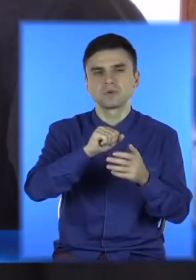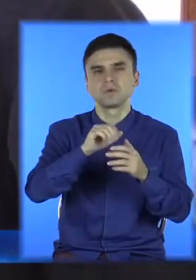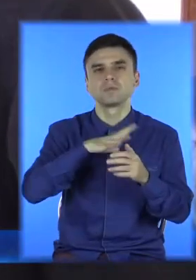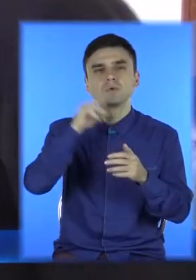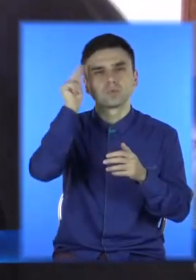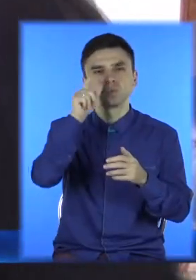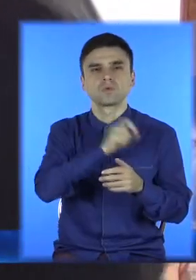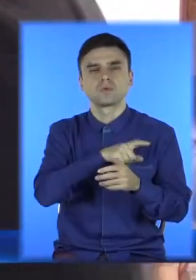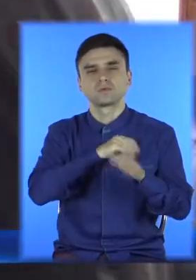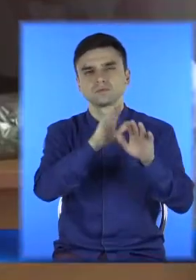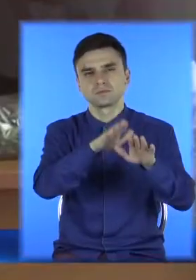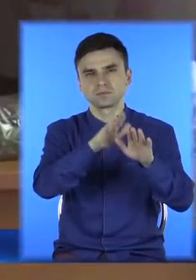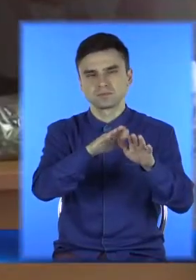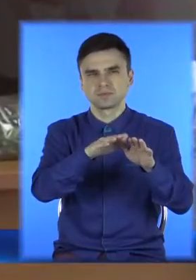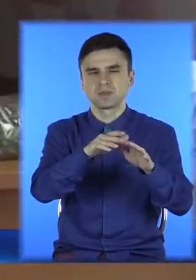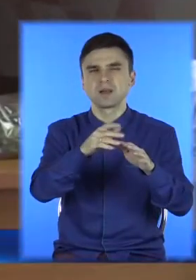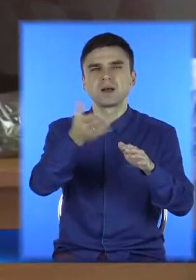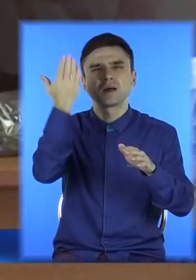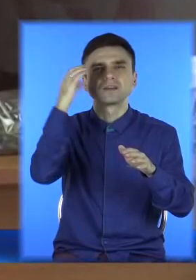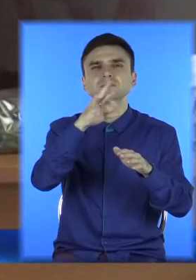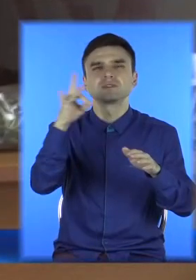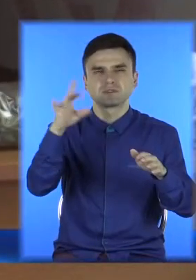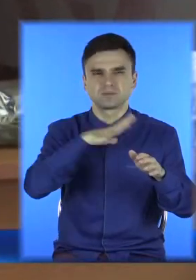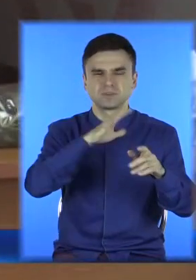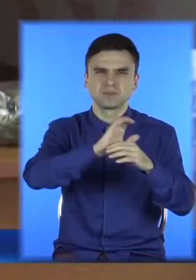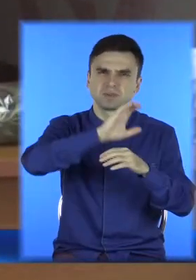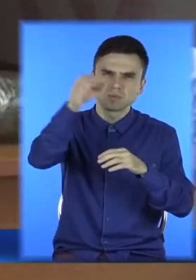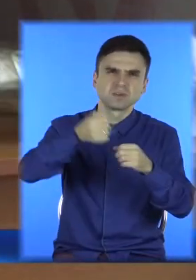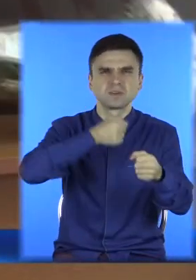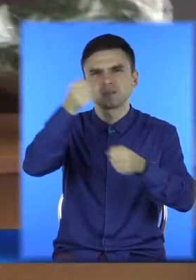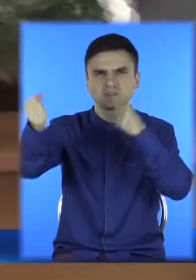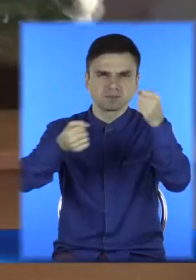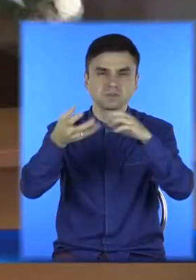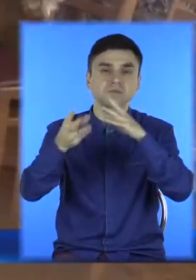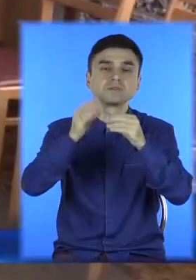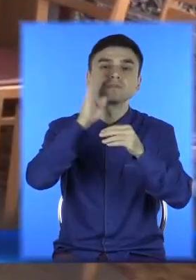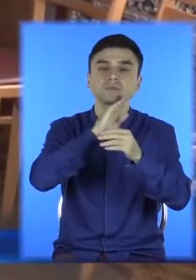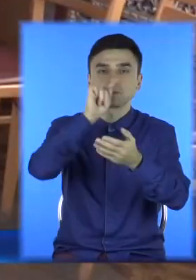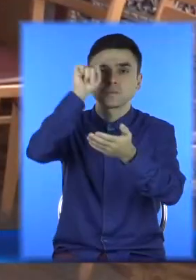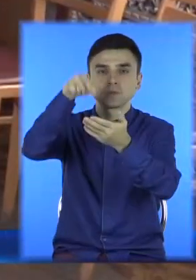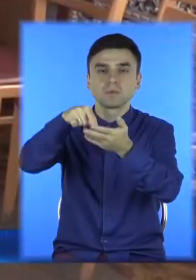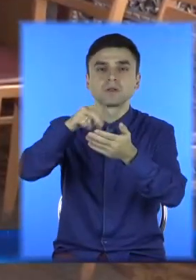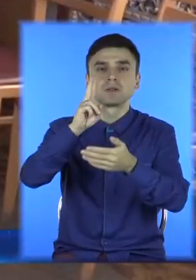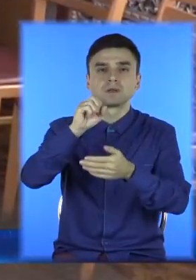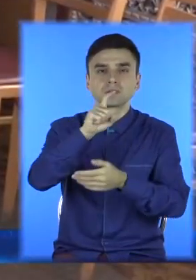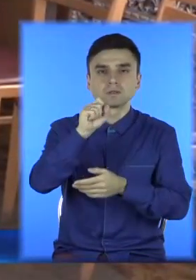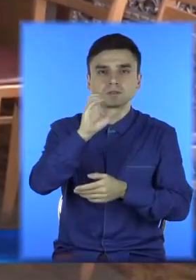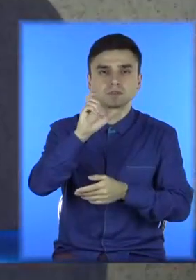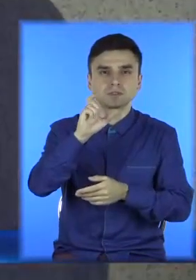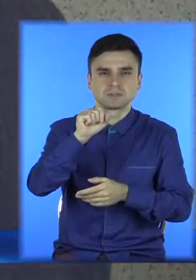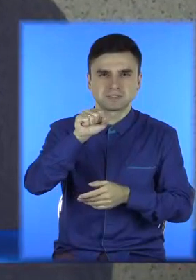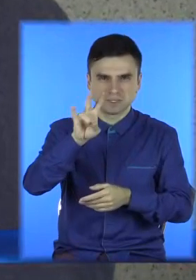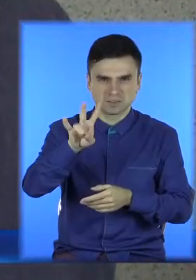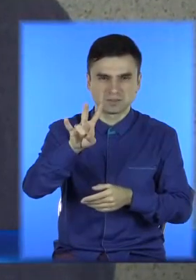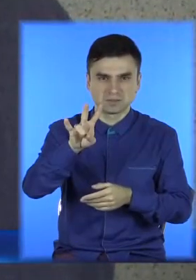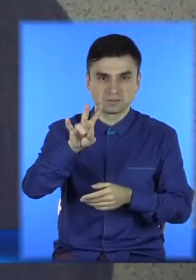жінка опинилася у Казахстані. Саме там доля 60 років тому звела двох молодих людей. На вечірній дискотеці, де Федір